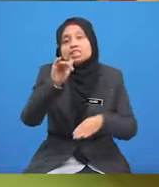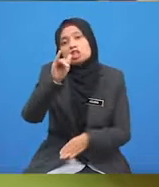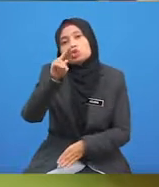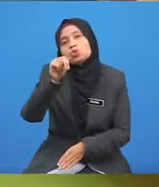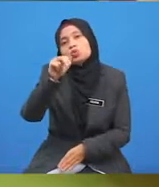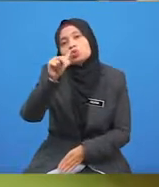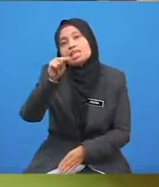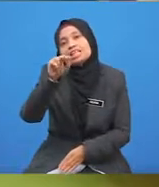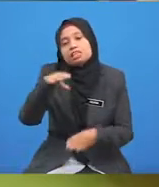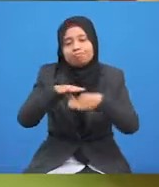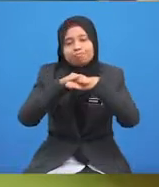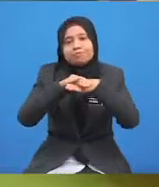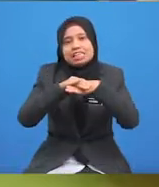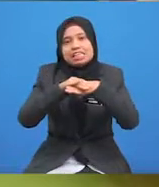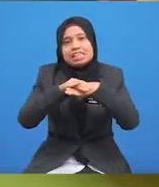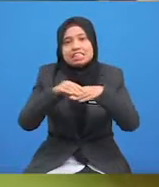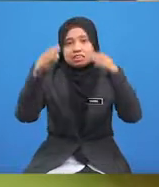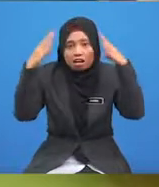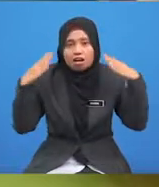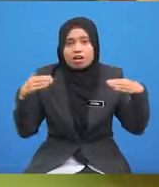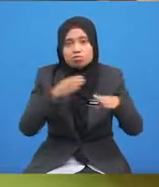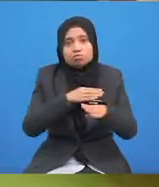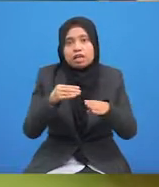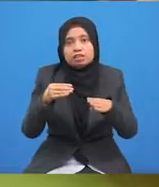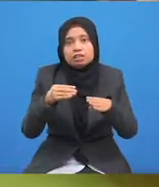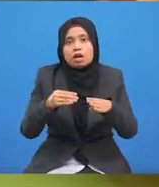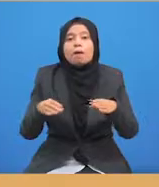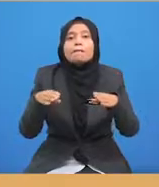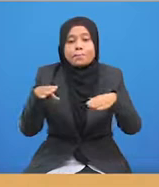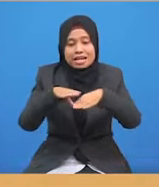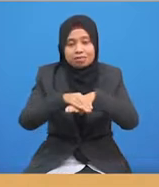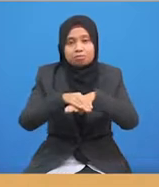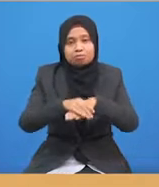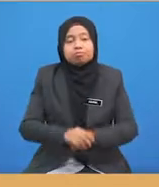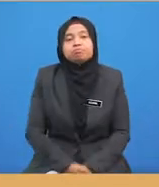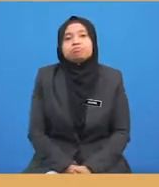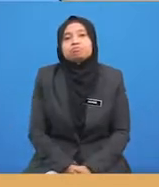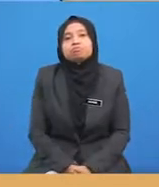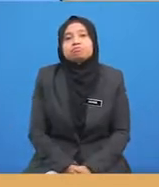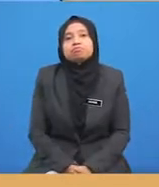bahasa Inggeris, bahasa Arab dan bahasa Melayu.